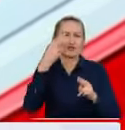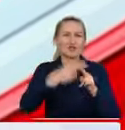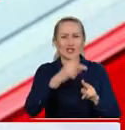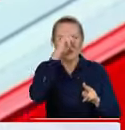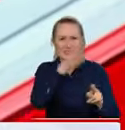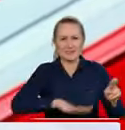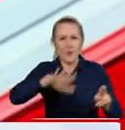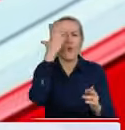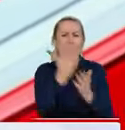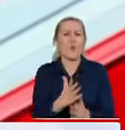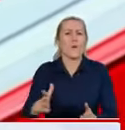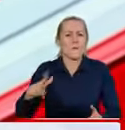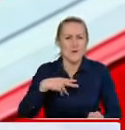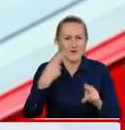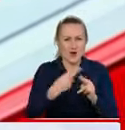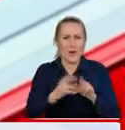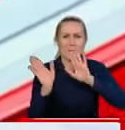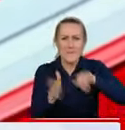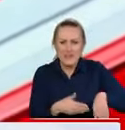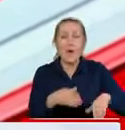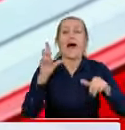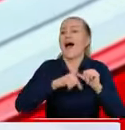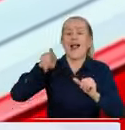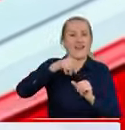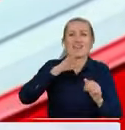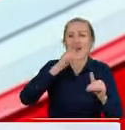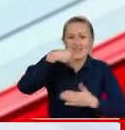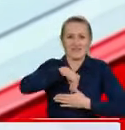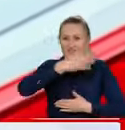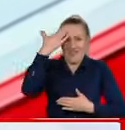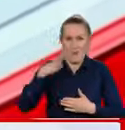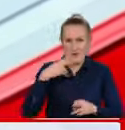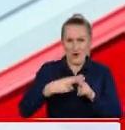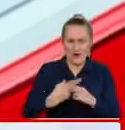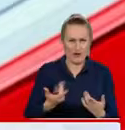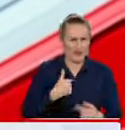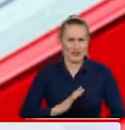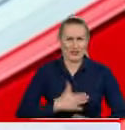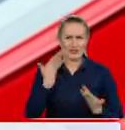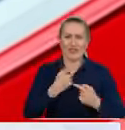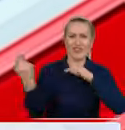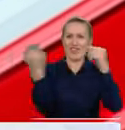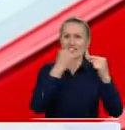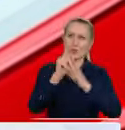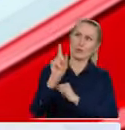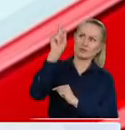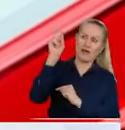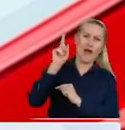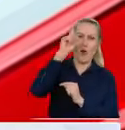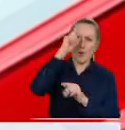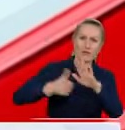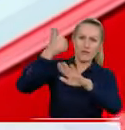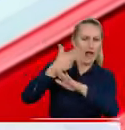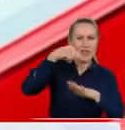już przeszło przez koronawirusa, tylko o tym nie wie. Dziwię się bardzo, że dyskusja jest od góry, a nie od dołu. Pokażę